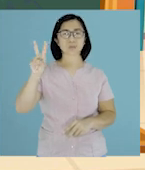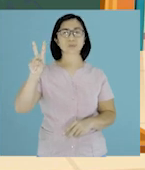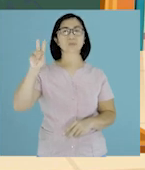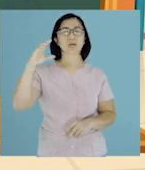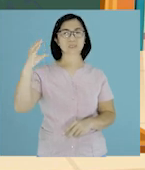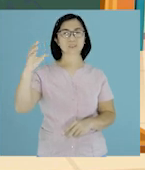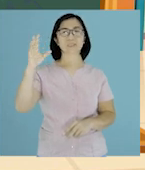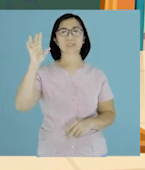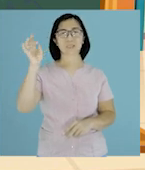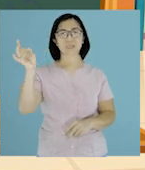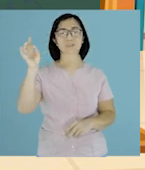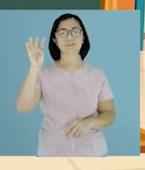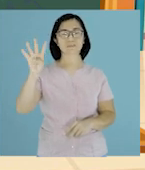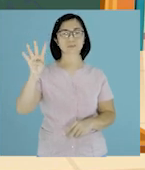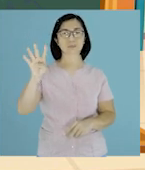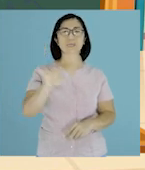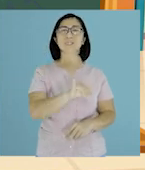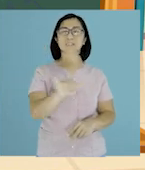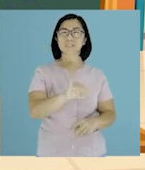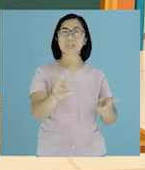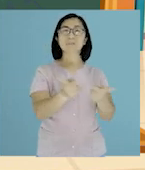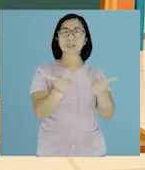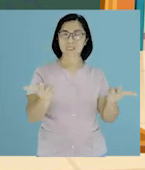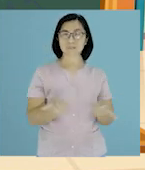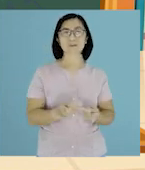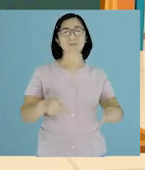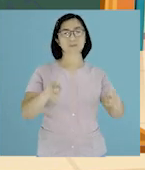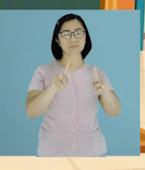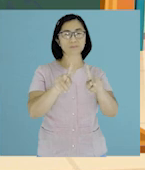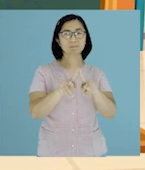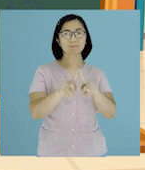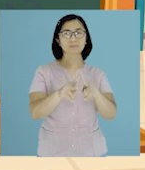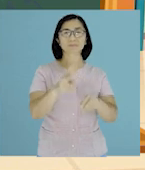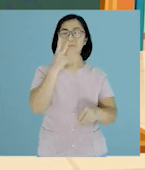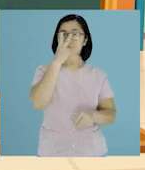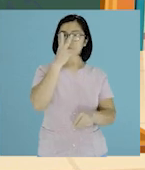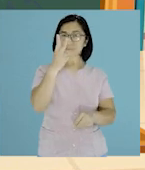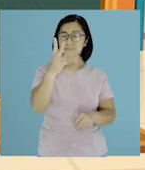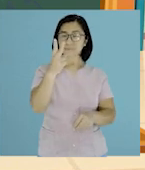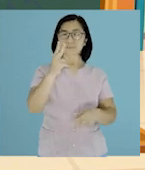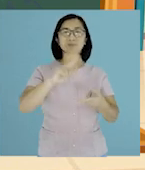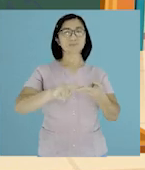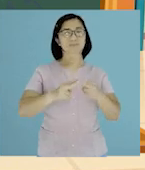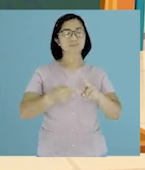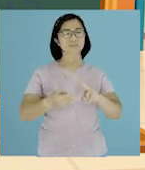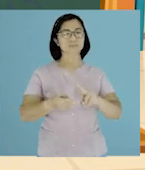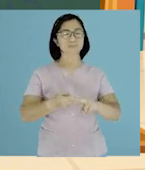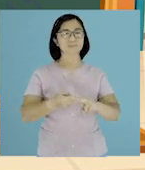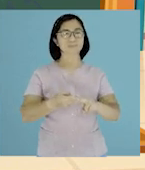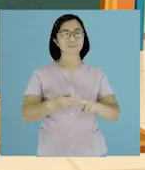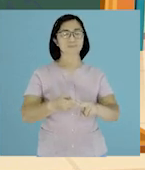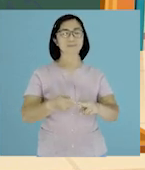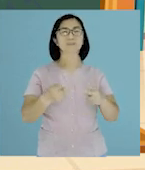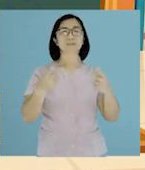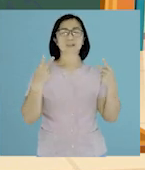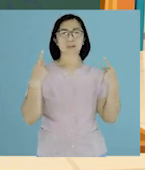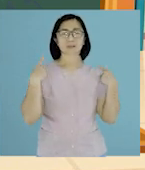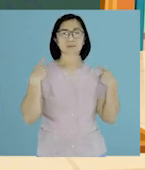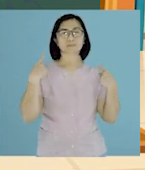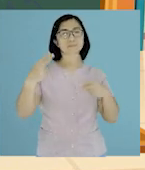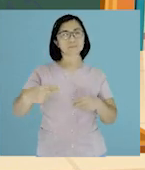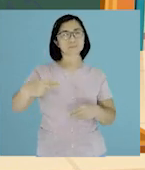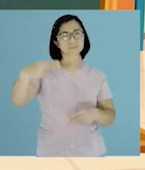ang may parehong bilang ng place value. Tingnan lang ulit ang mga number na may pinakamataas